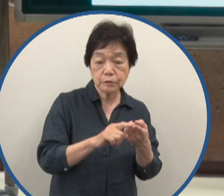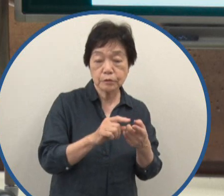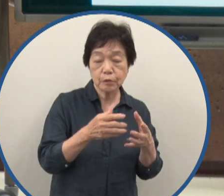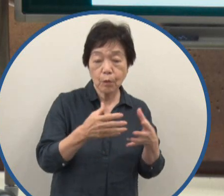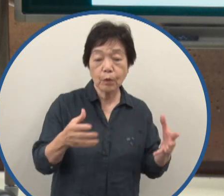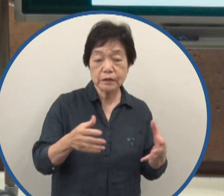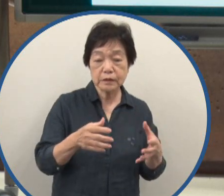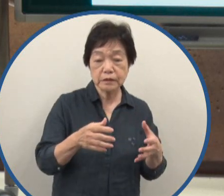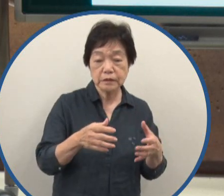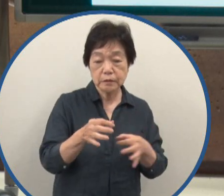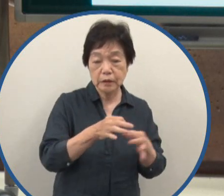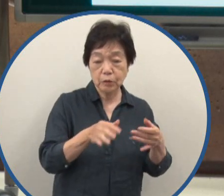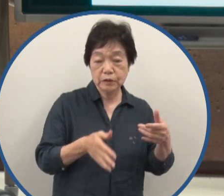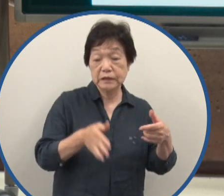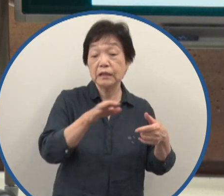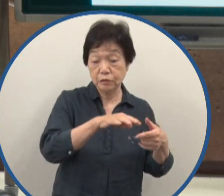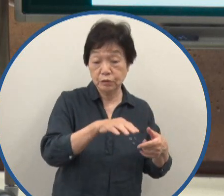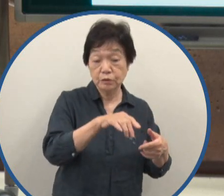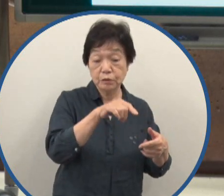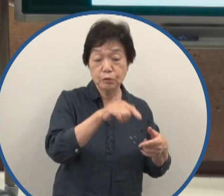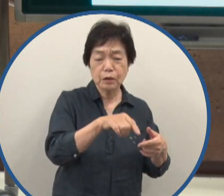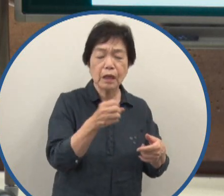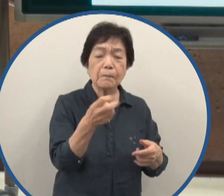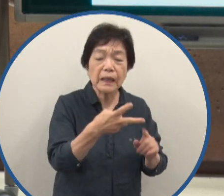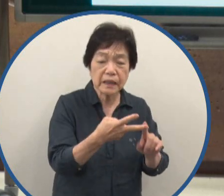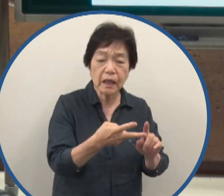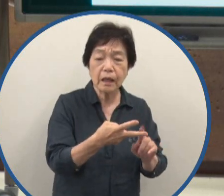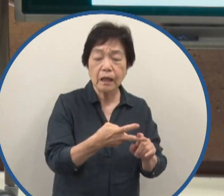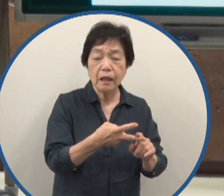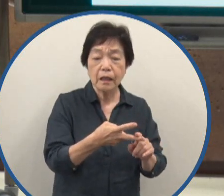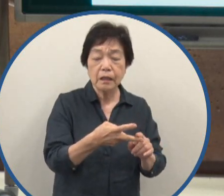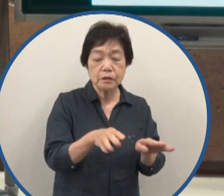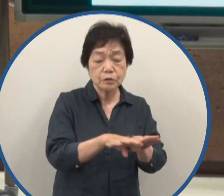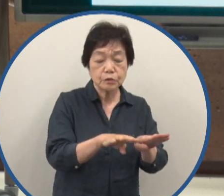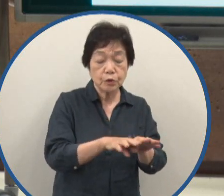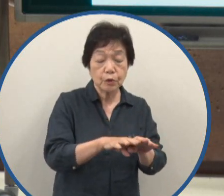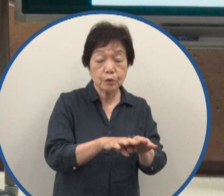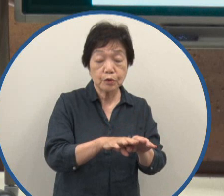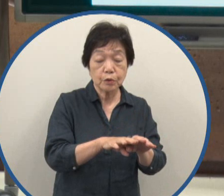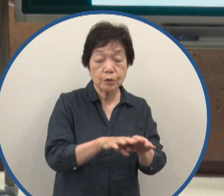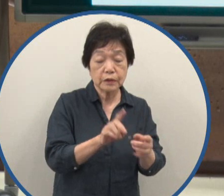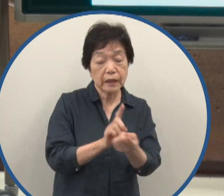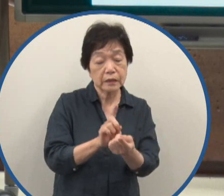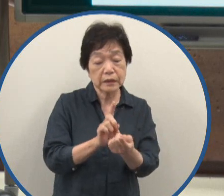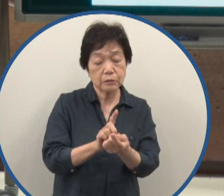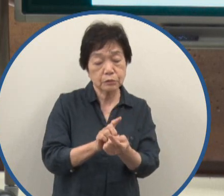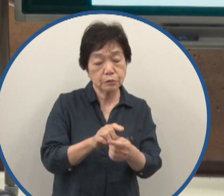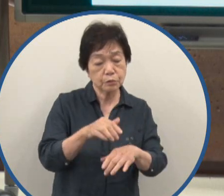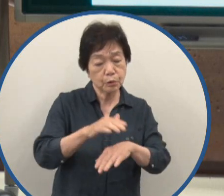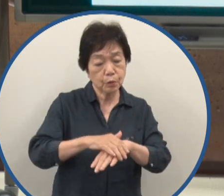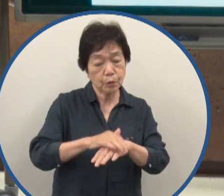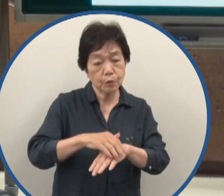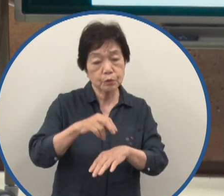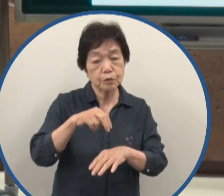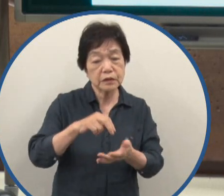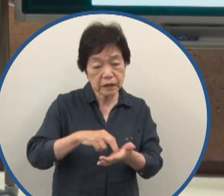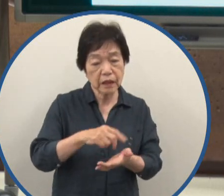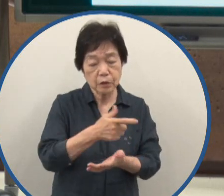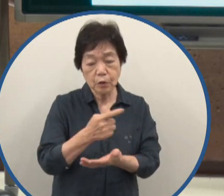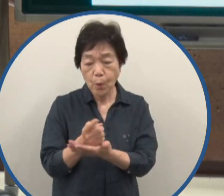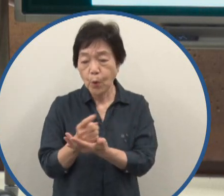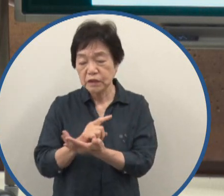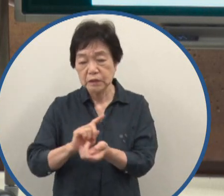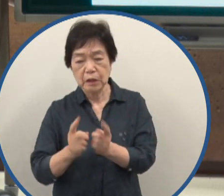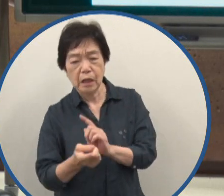設はですね、今度はまた休業に対応するために相当な、まあ、あの大きな方針転換をです